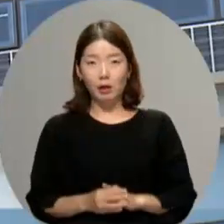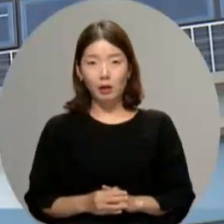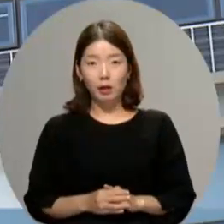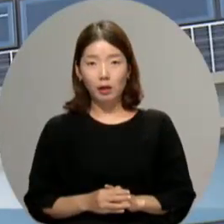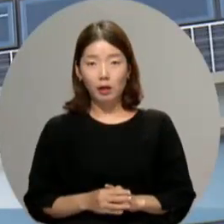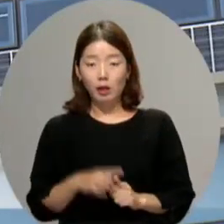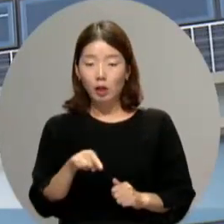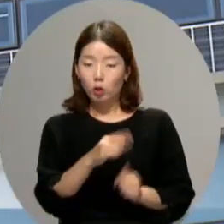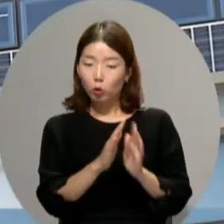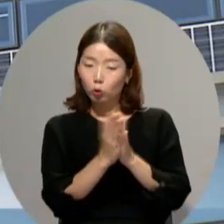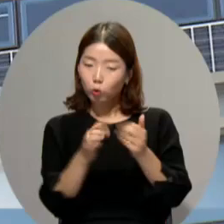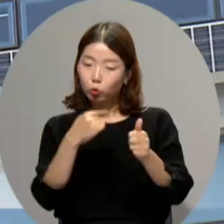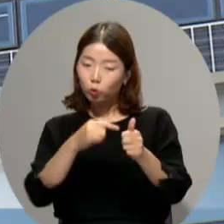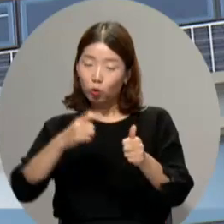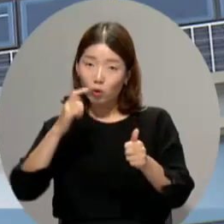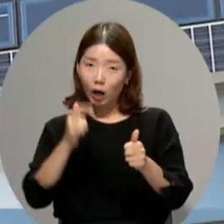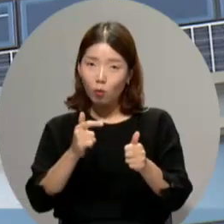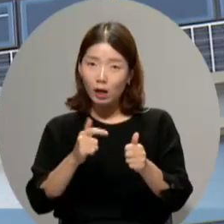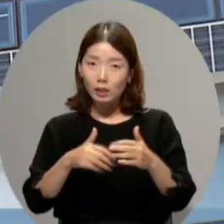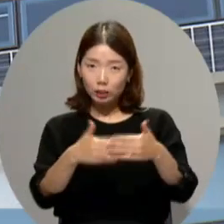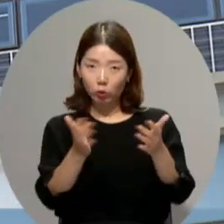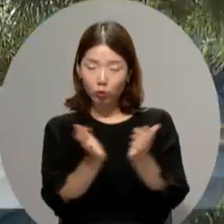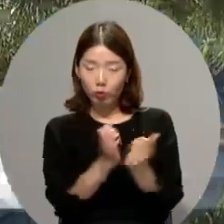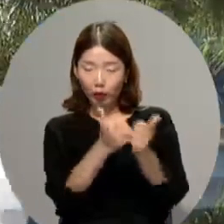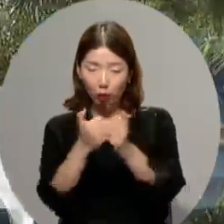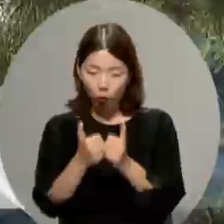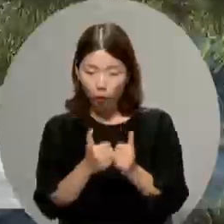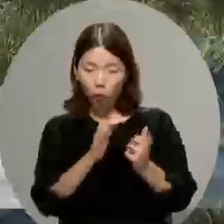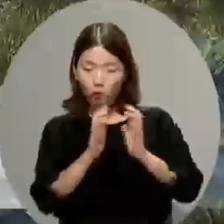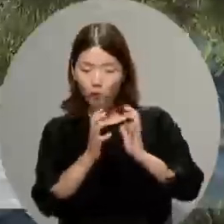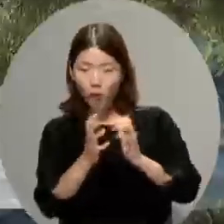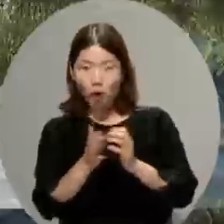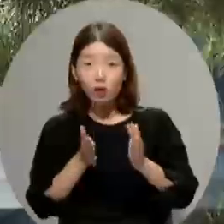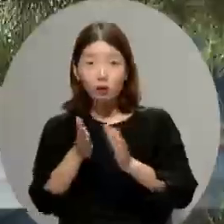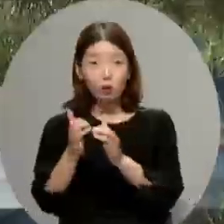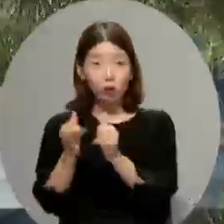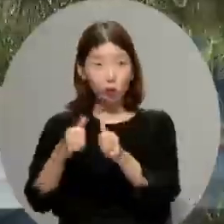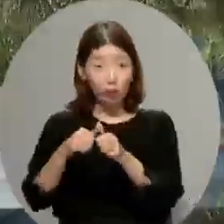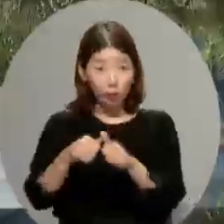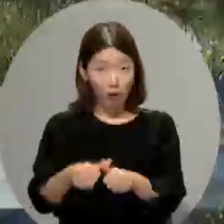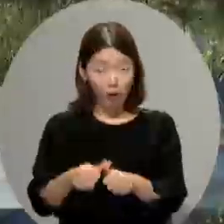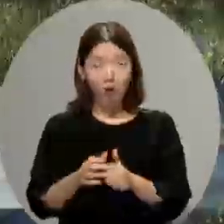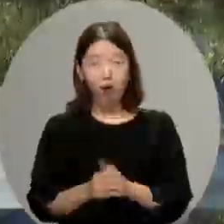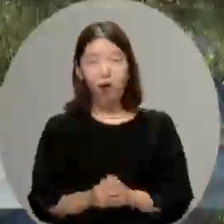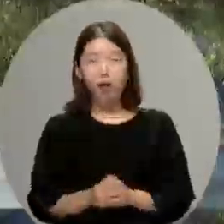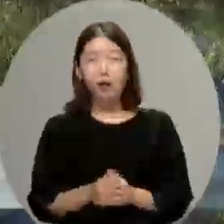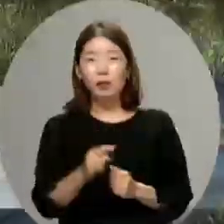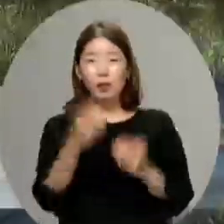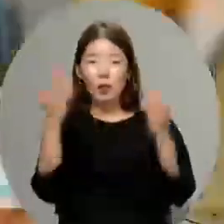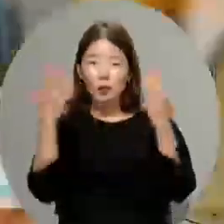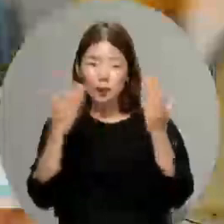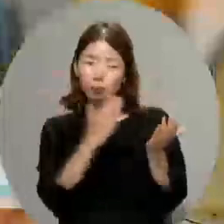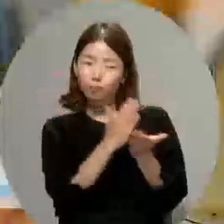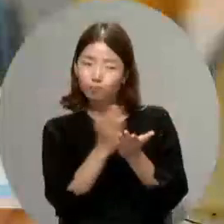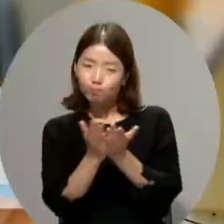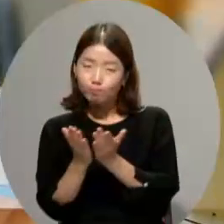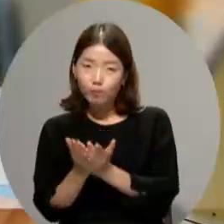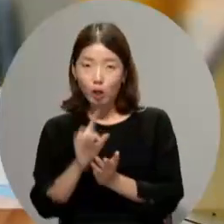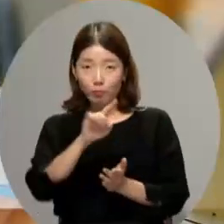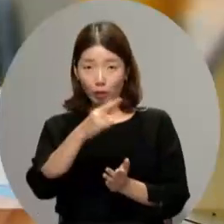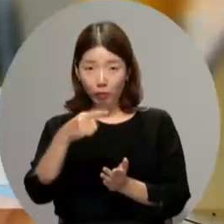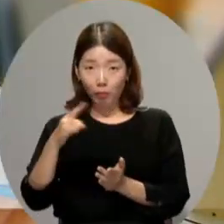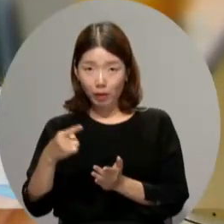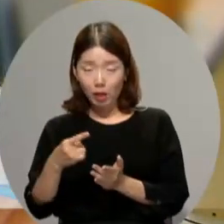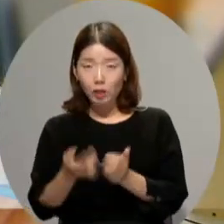독일청은 인문 독서교육 강화 현장 지원단의 토론과 합의 그리고 전문가 자문을 거쳐 초중고 수준에 맞는 각각